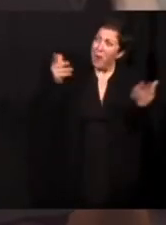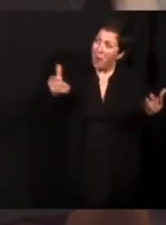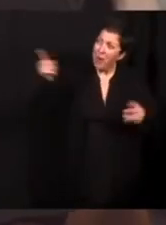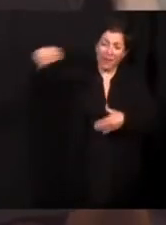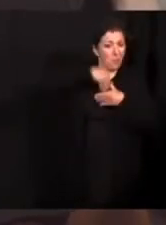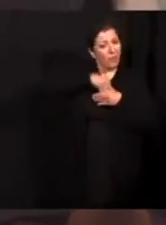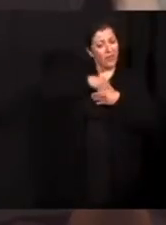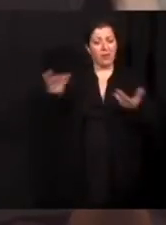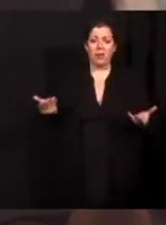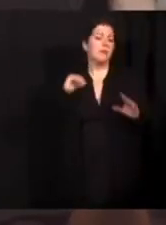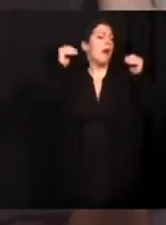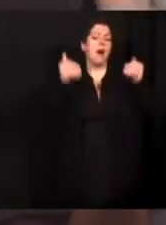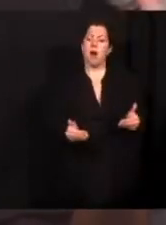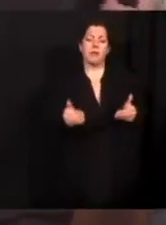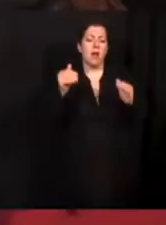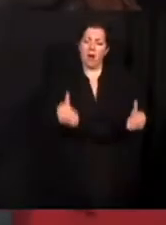du profit. Fini.